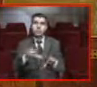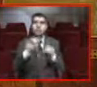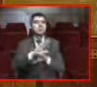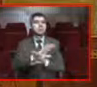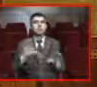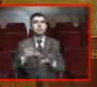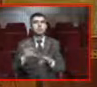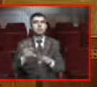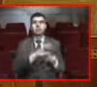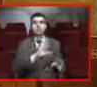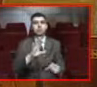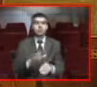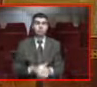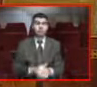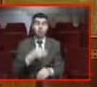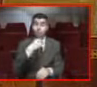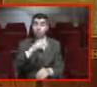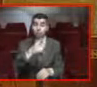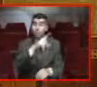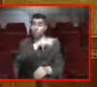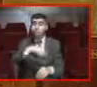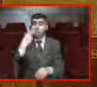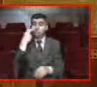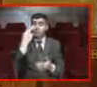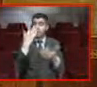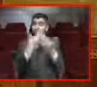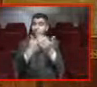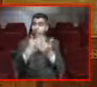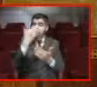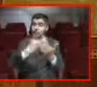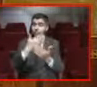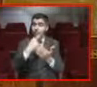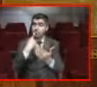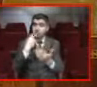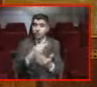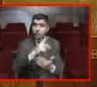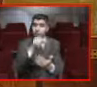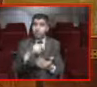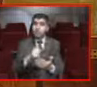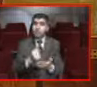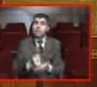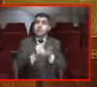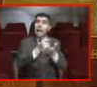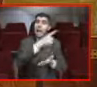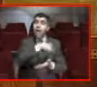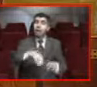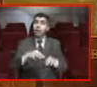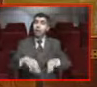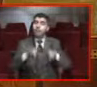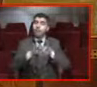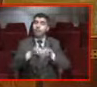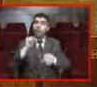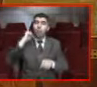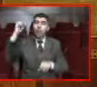العمل. ان التفات سي الوزير والرهان على تحسين أوضاع الشريحة هو رهان من أجل تنمية